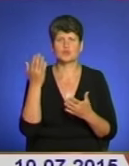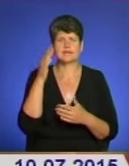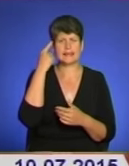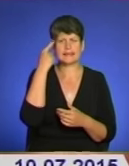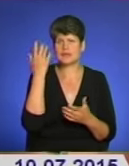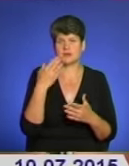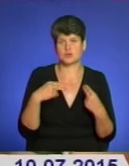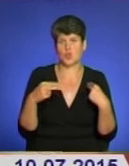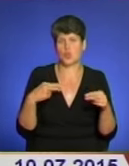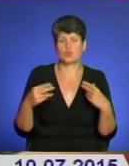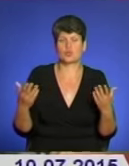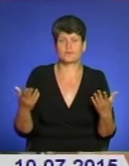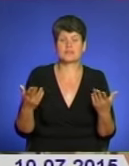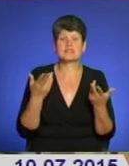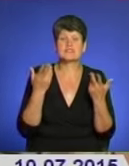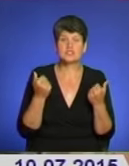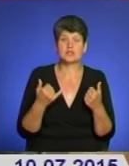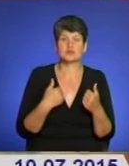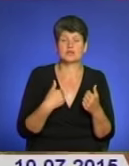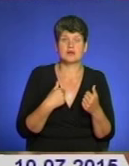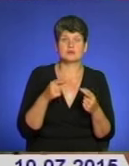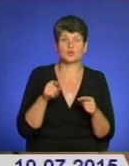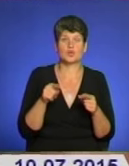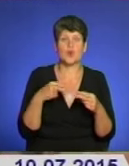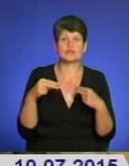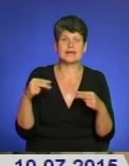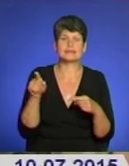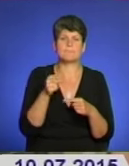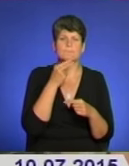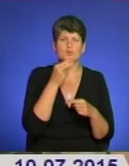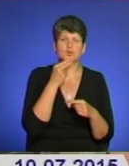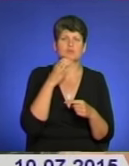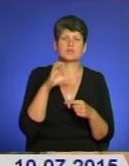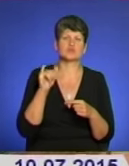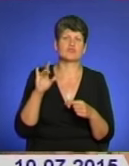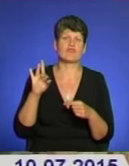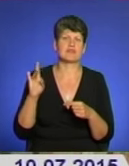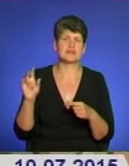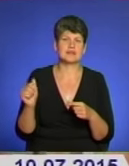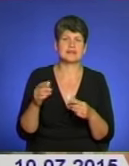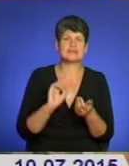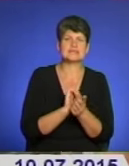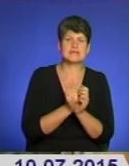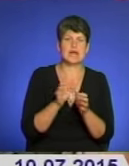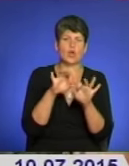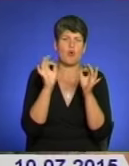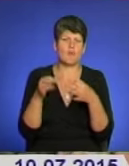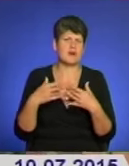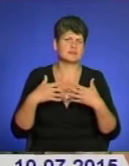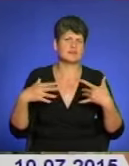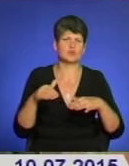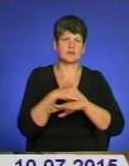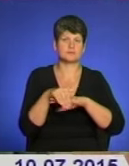китайці торгують. Ну, звичайно, в нас тут одежею, а там продукти, сувеніри, сири, ковбаси, все на